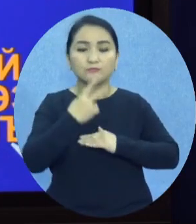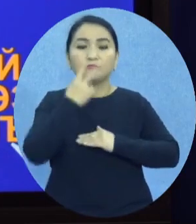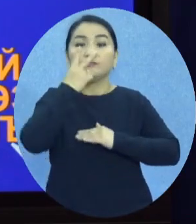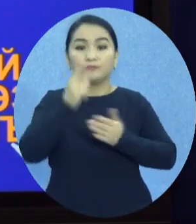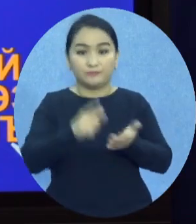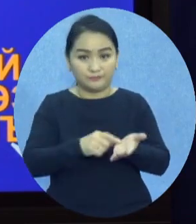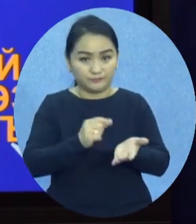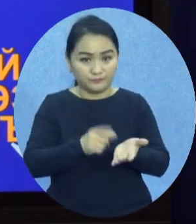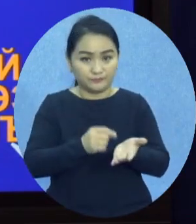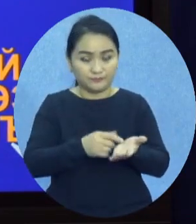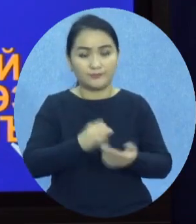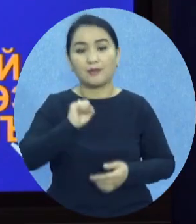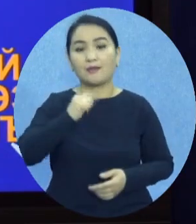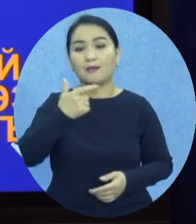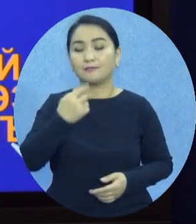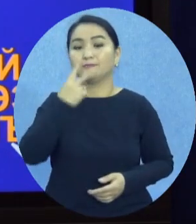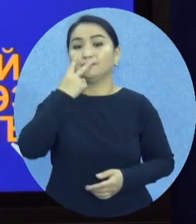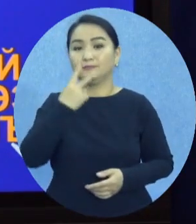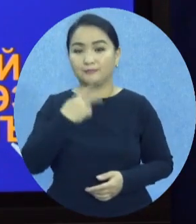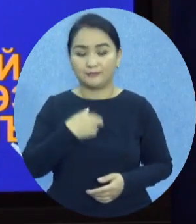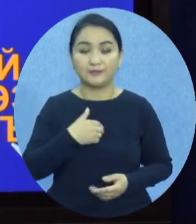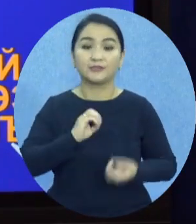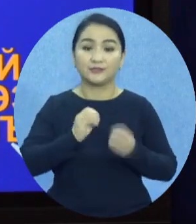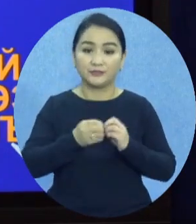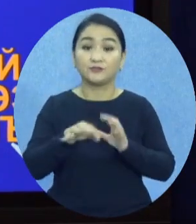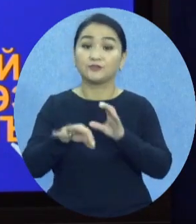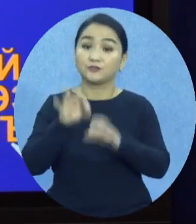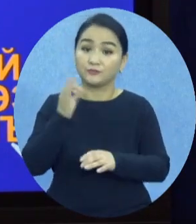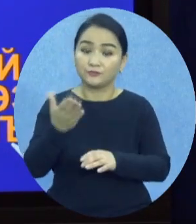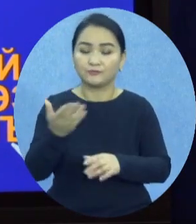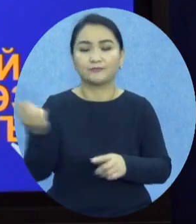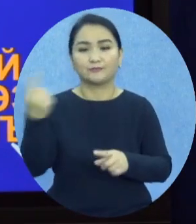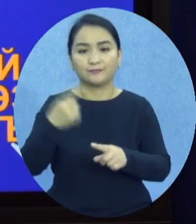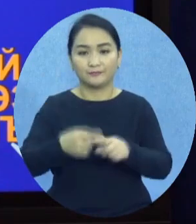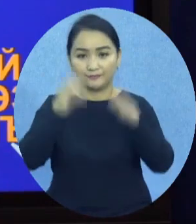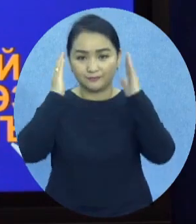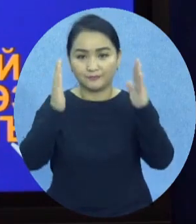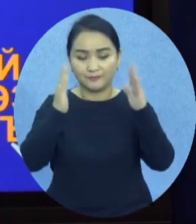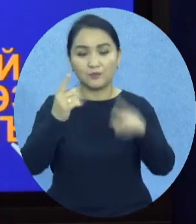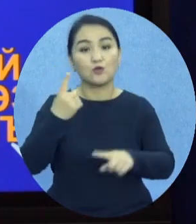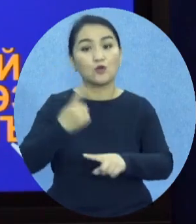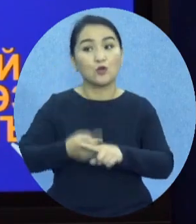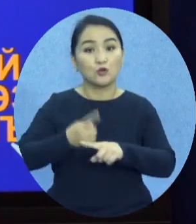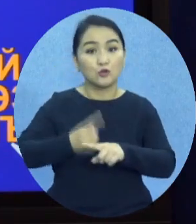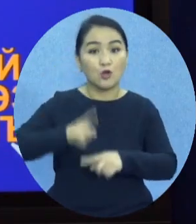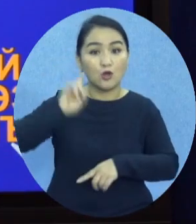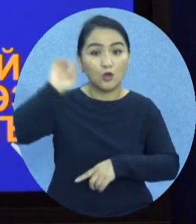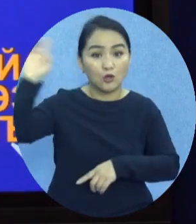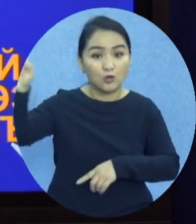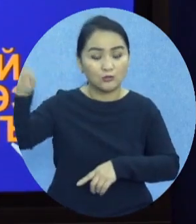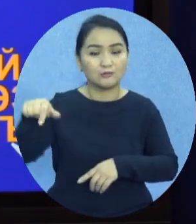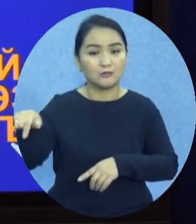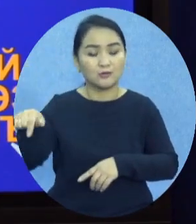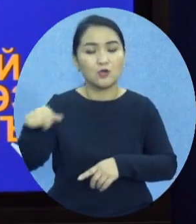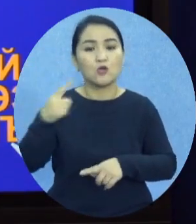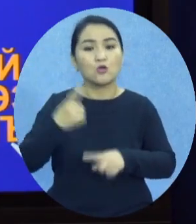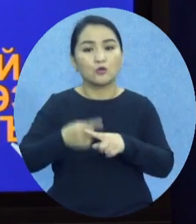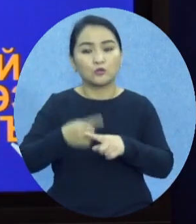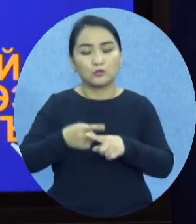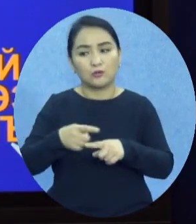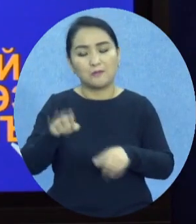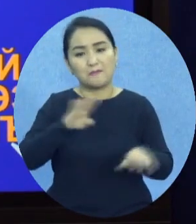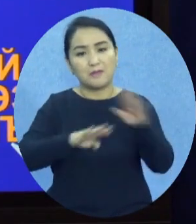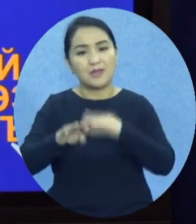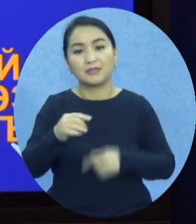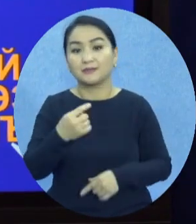агаарлах энэ зүйлийг бол сонгороо гэдэг тав хүндээ дахин дахин анхааруулъя. Хөдөө орон нутагт бол мэдээж хэрэг бас нөхцөл байдал амаргүй байгаа. Аймаг орон